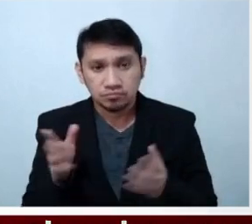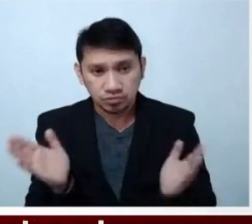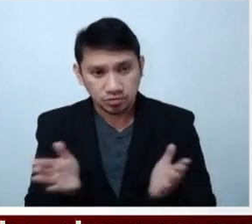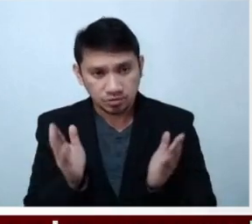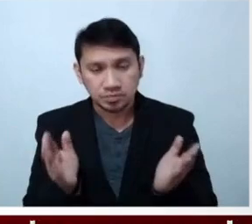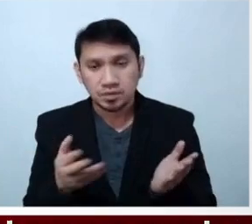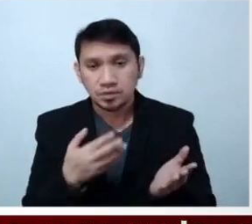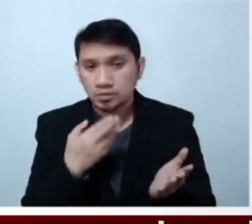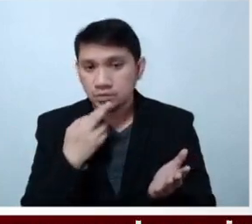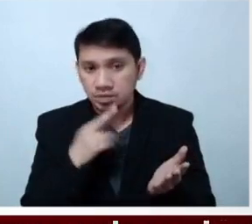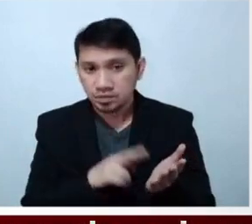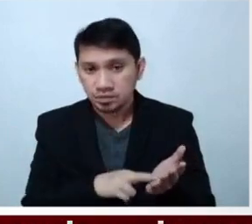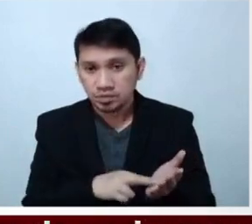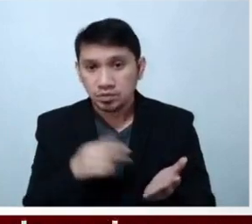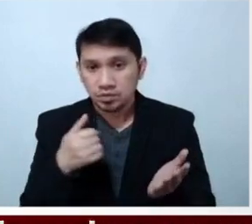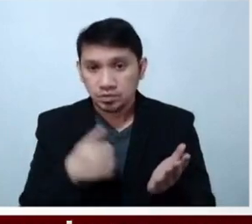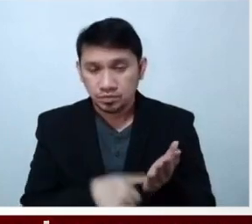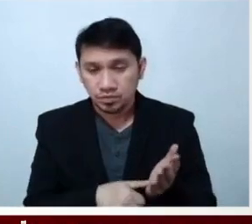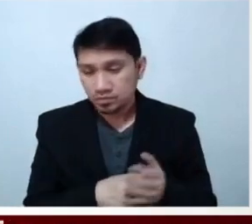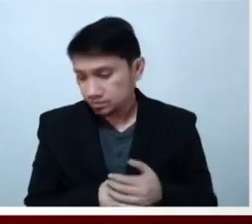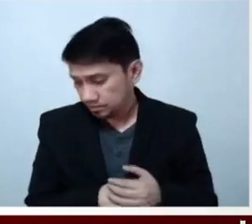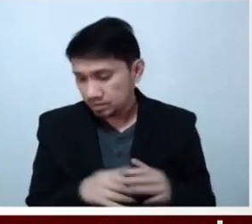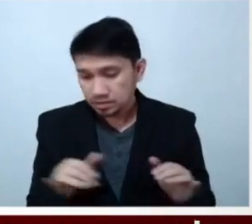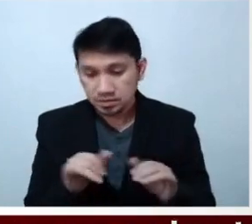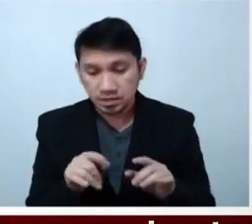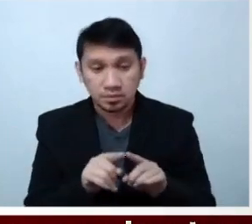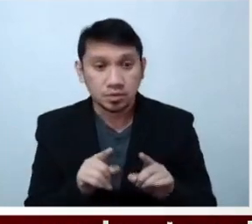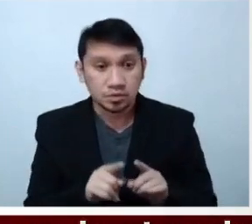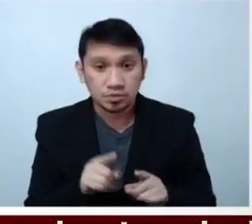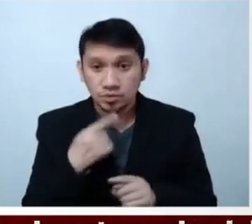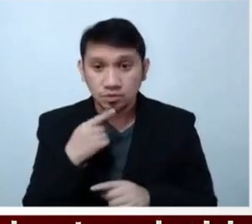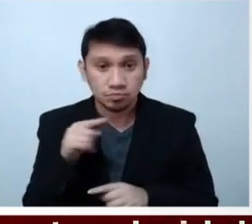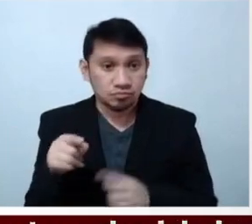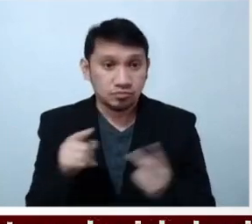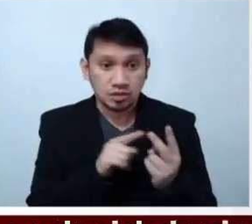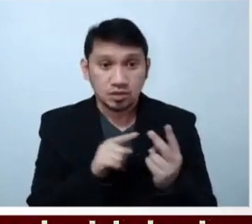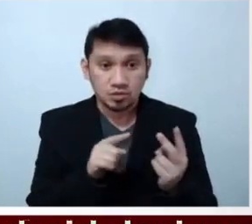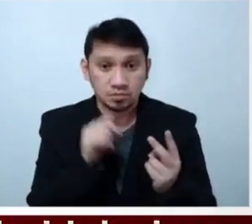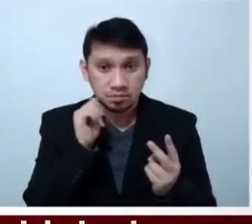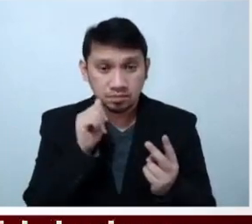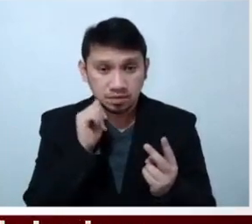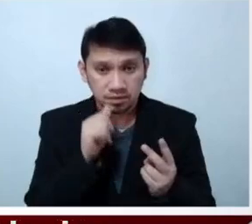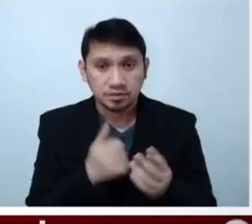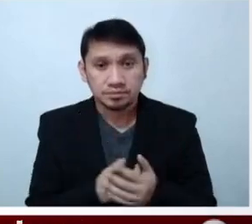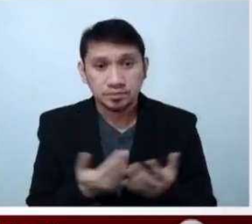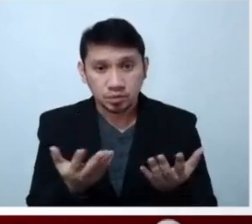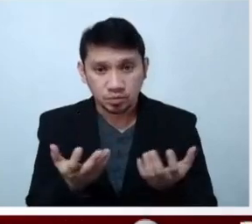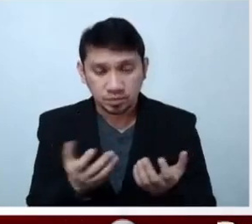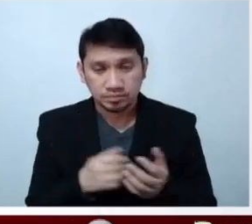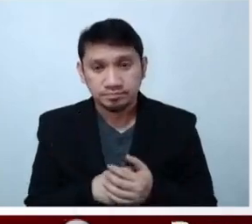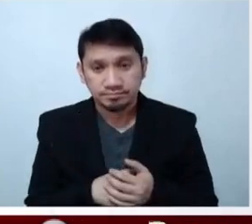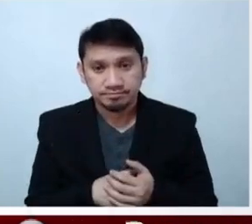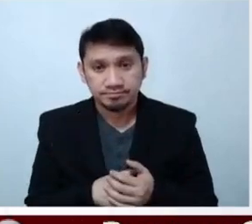vote. Naghahabol din sa cut-off sina Mary Jane at Darlene. Kahit isang boto lang